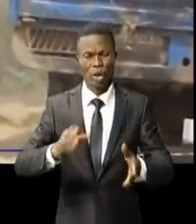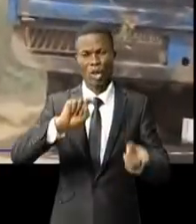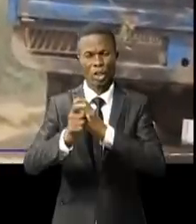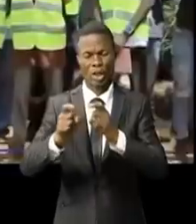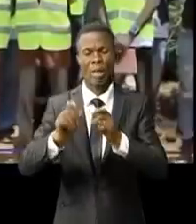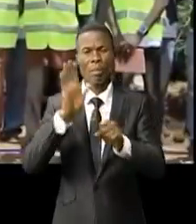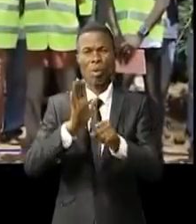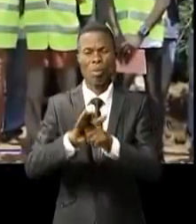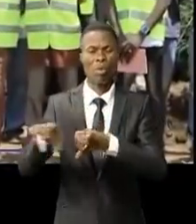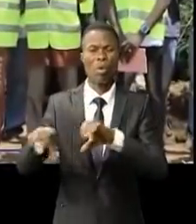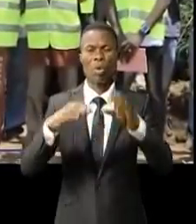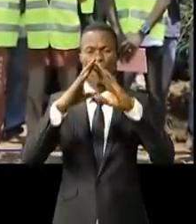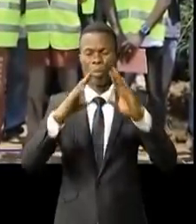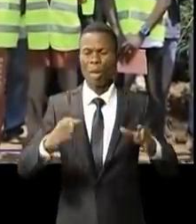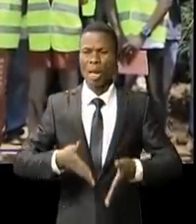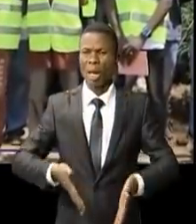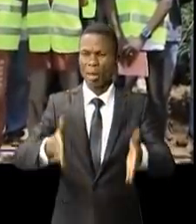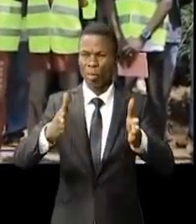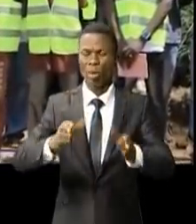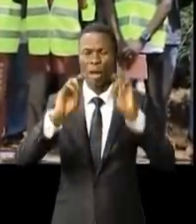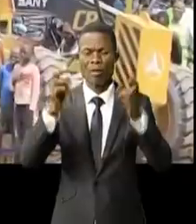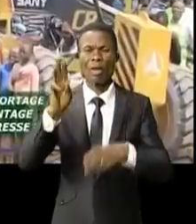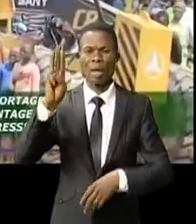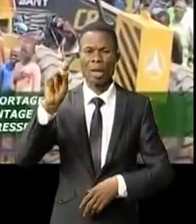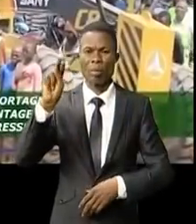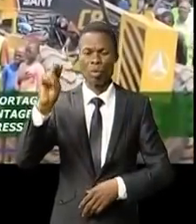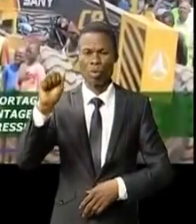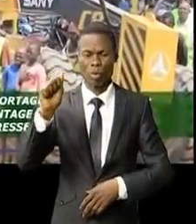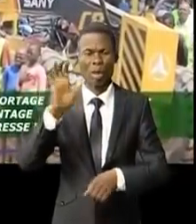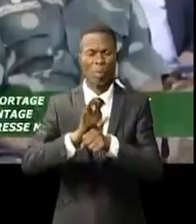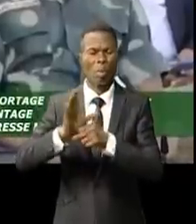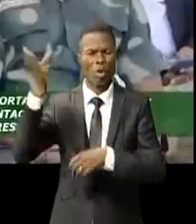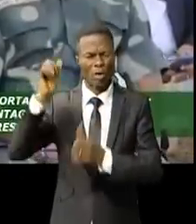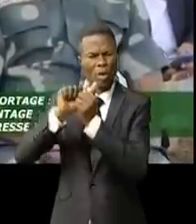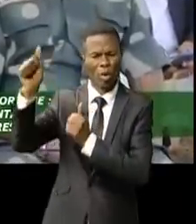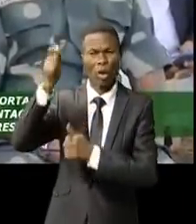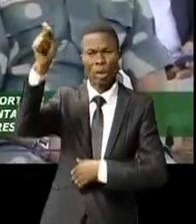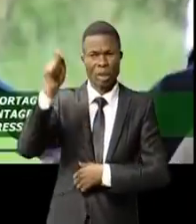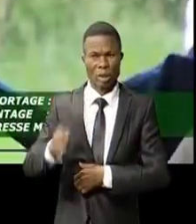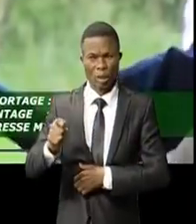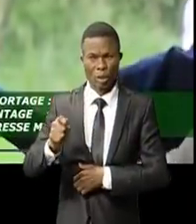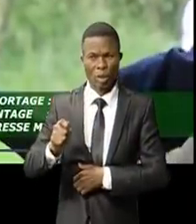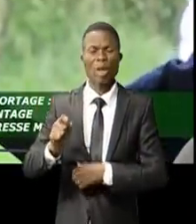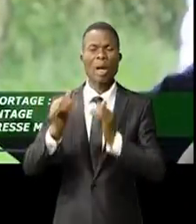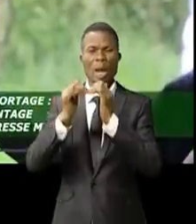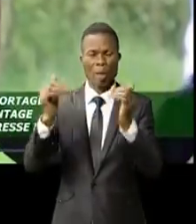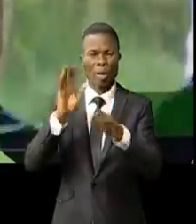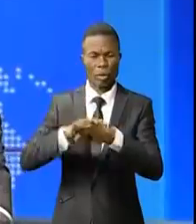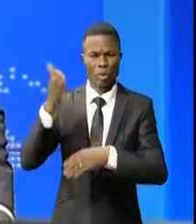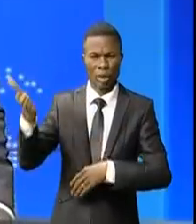de plusieurs infrastructures de base en ville de Bunia et dans les grandes agglomérations où les forces armées ont stabilisé la